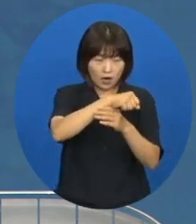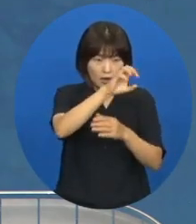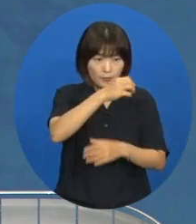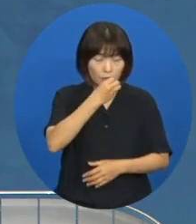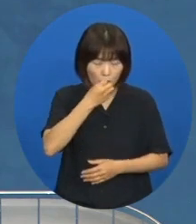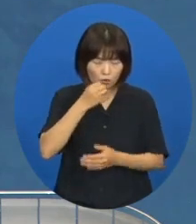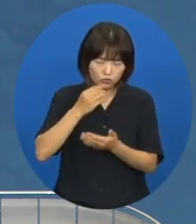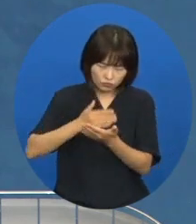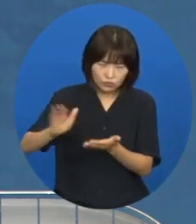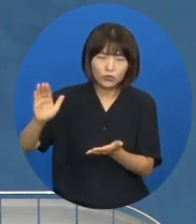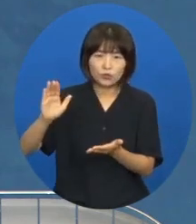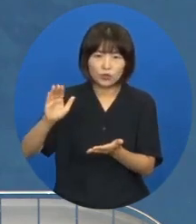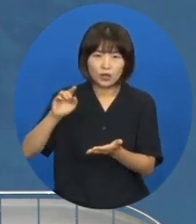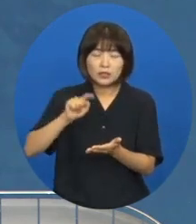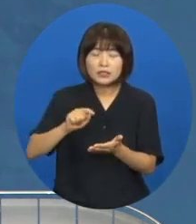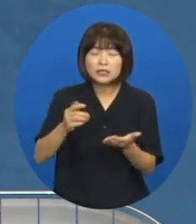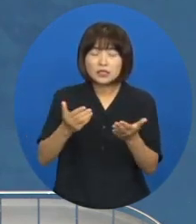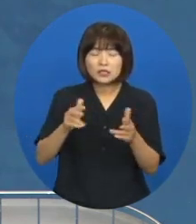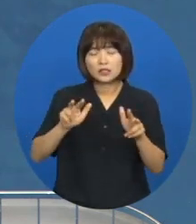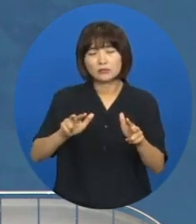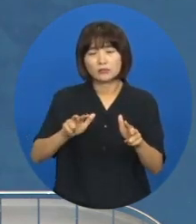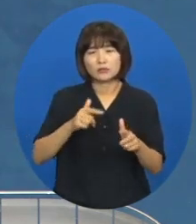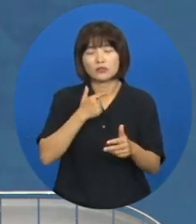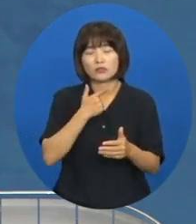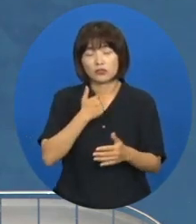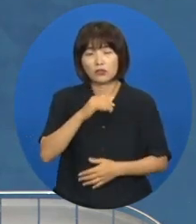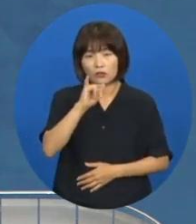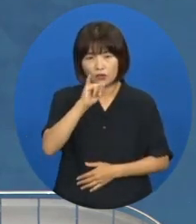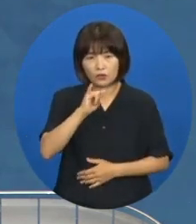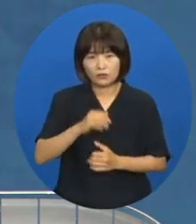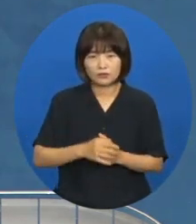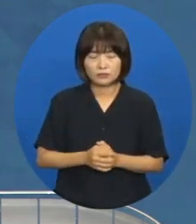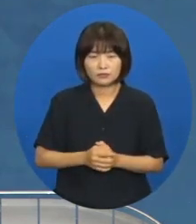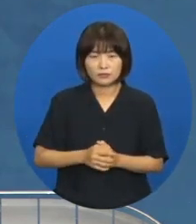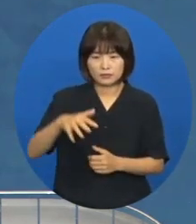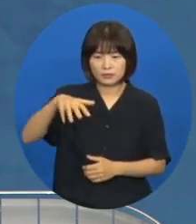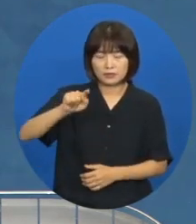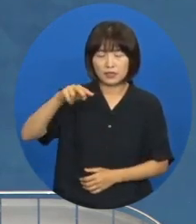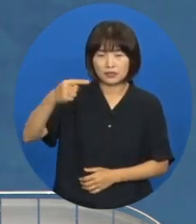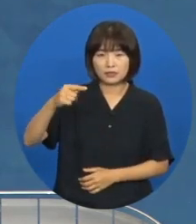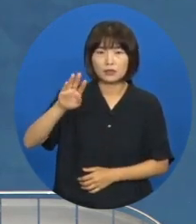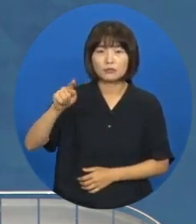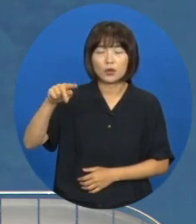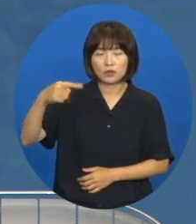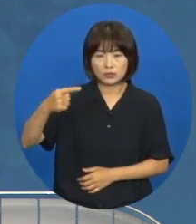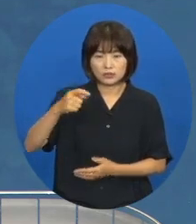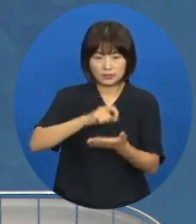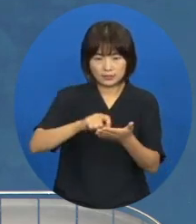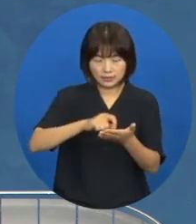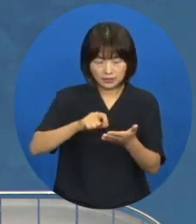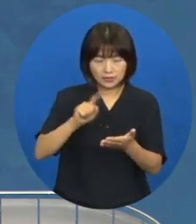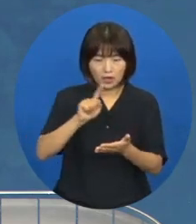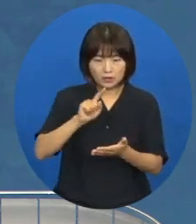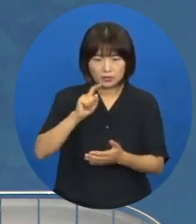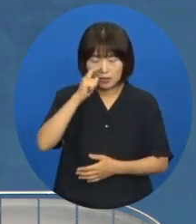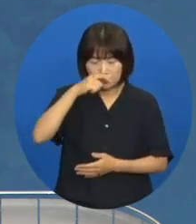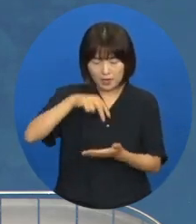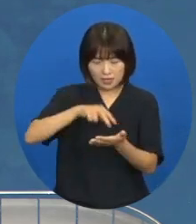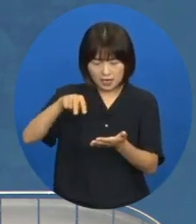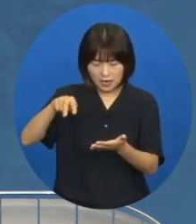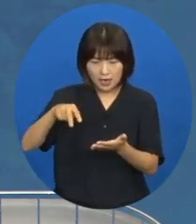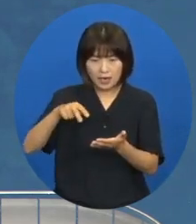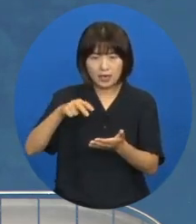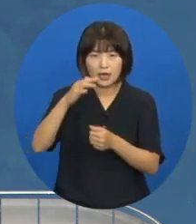겪고 있는 거예요. 차드 버드가 쓴 어느 방탕한 사역자의 노트라고